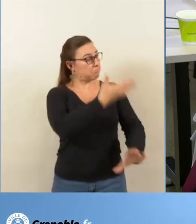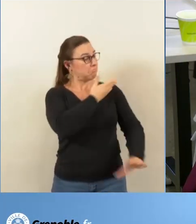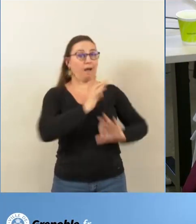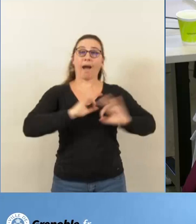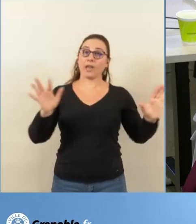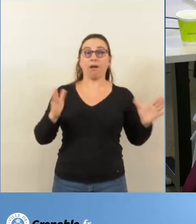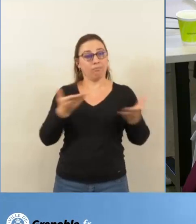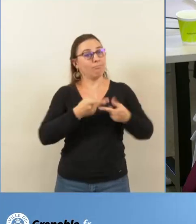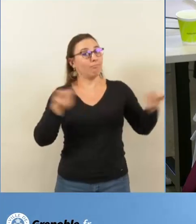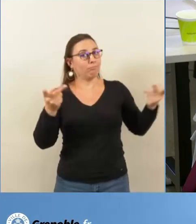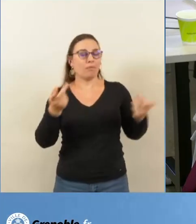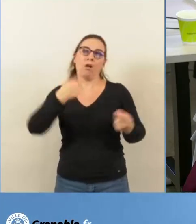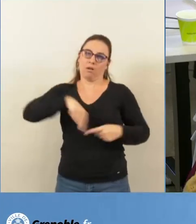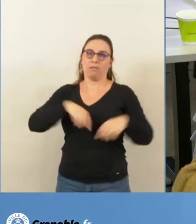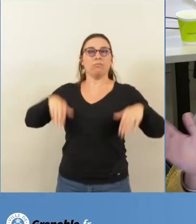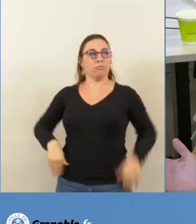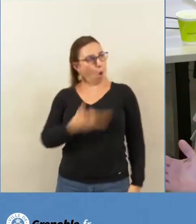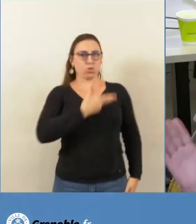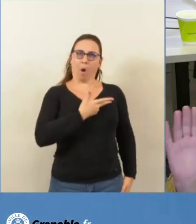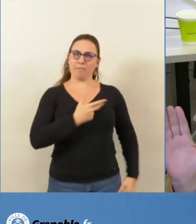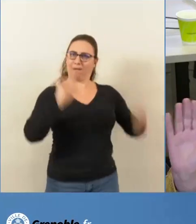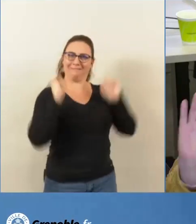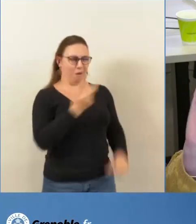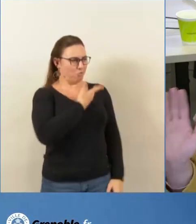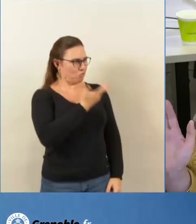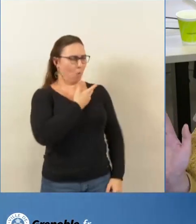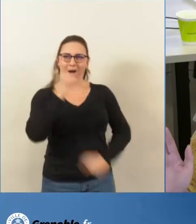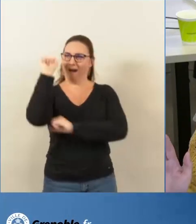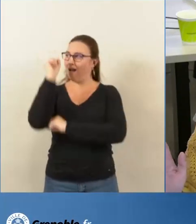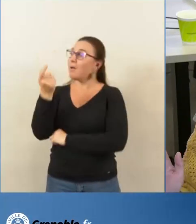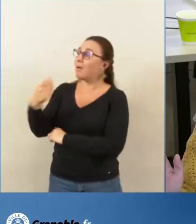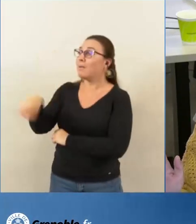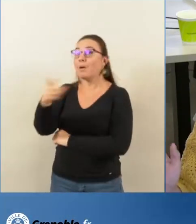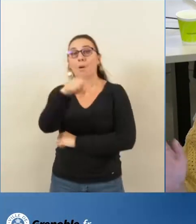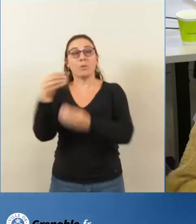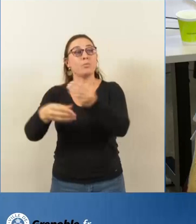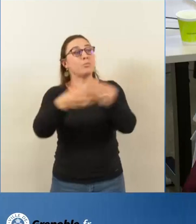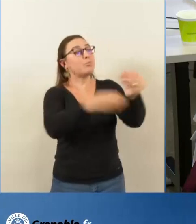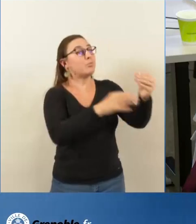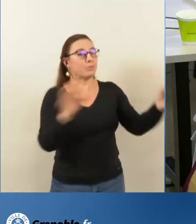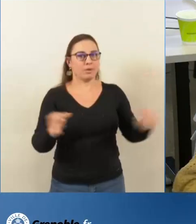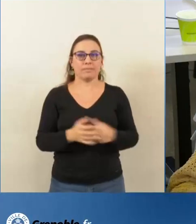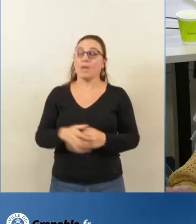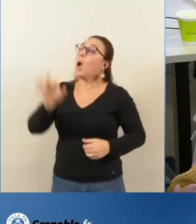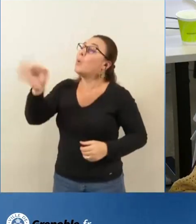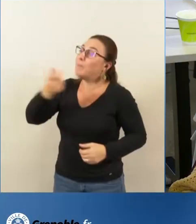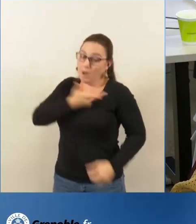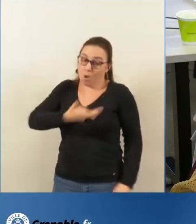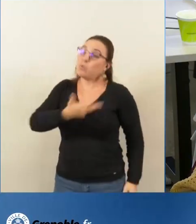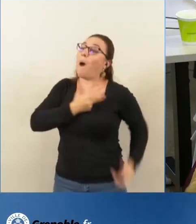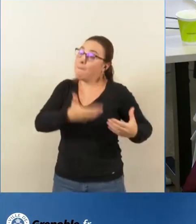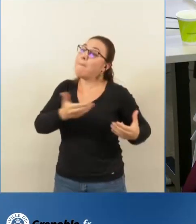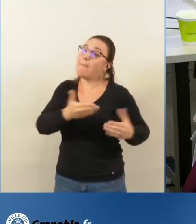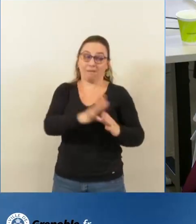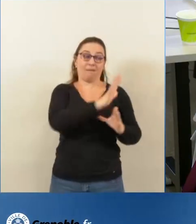mandat s'abstiendra sur on est trois mais on est toujours trois on a vu seul oui mais on est toujours le même nombre